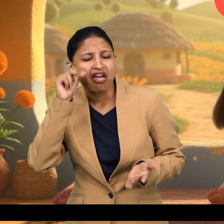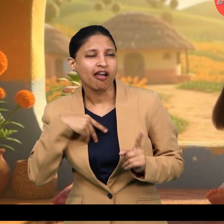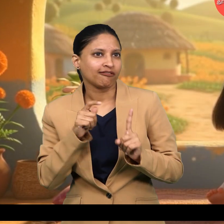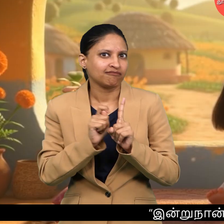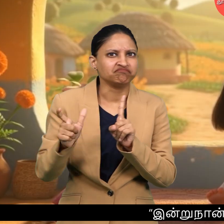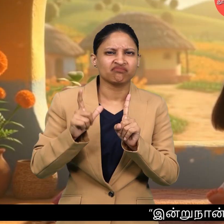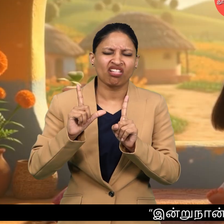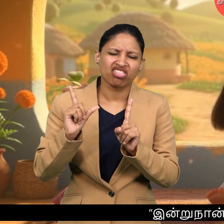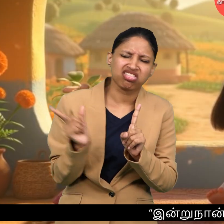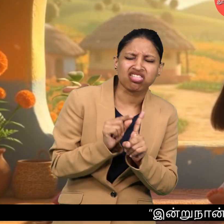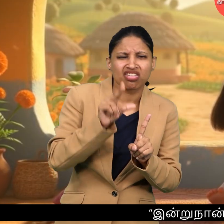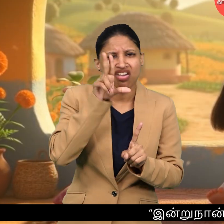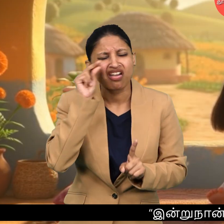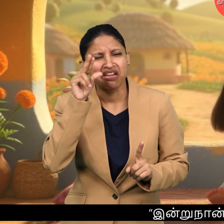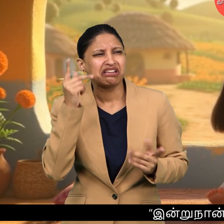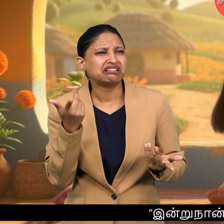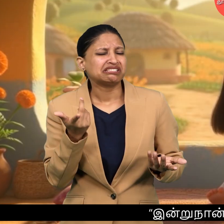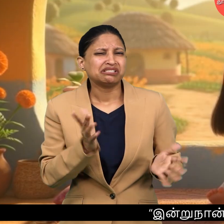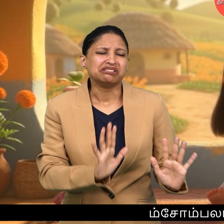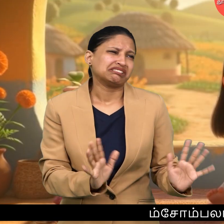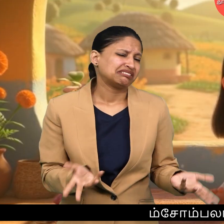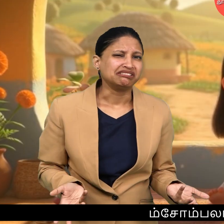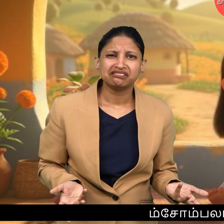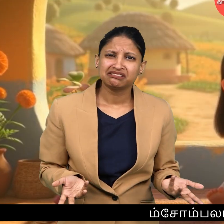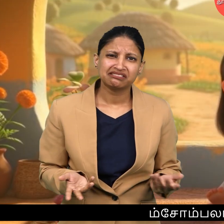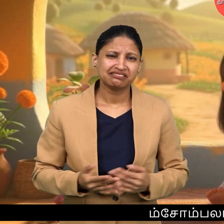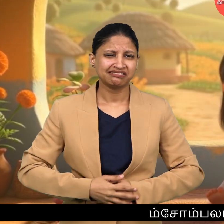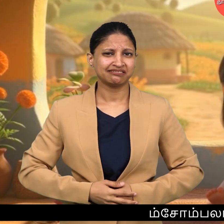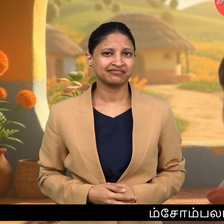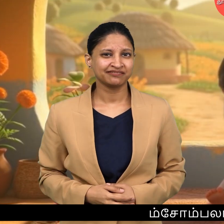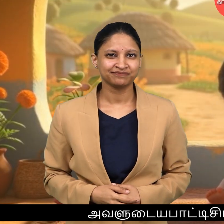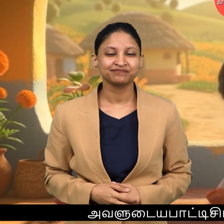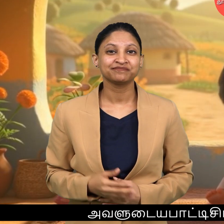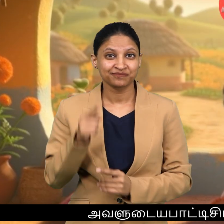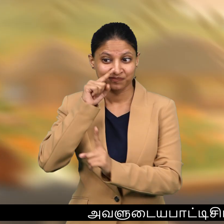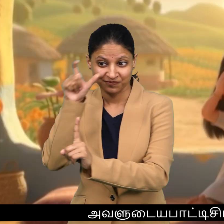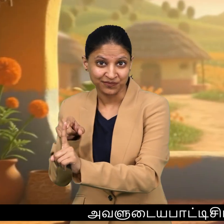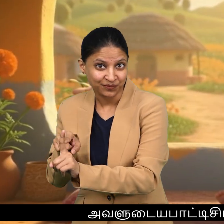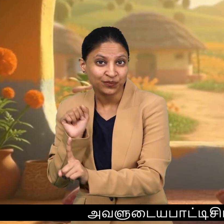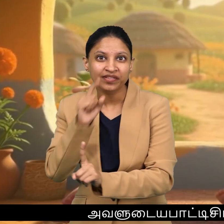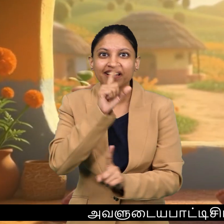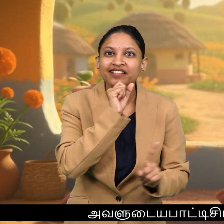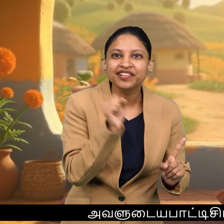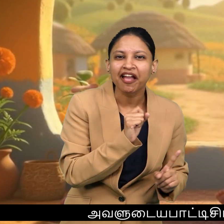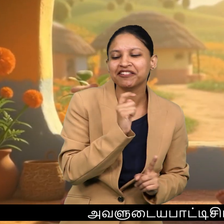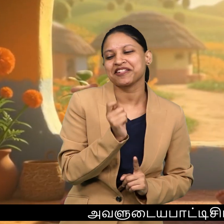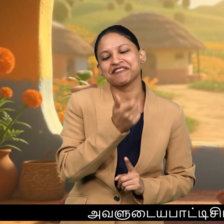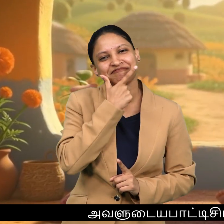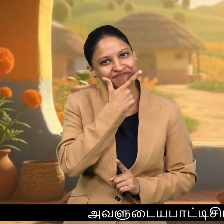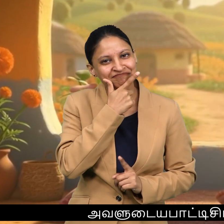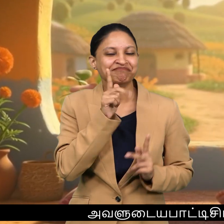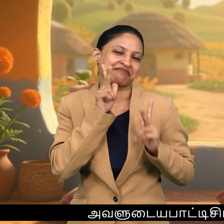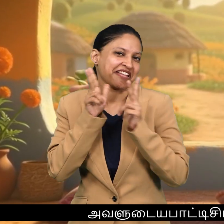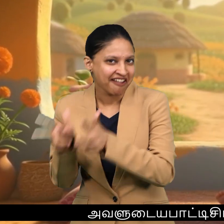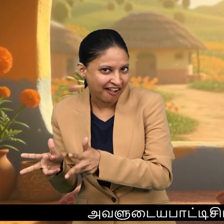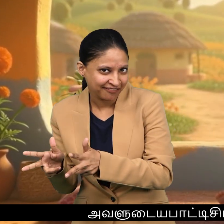ஐயோ, இன்று நான் மிகவும் தூக்கமாகவும் சோம்பலாகவும் உணர்கிறேன், அவளுடைய பாட்டி சிரித்துக்கொண்டே